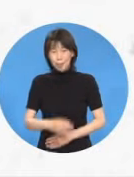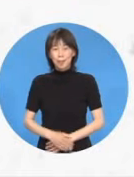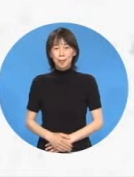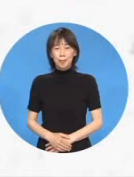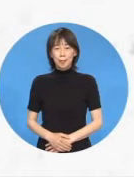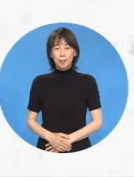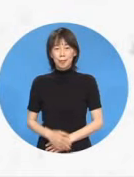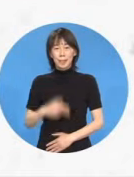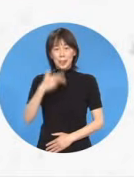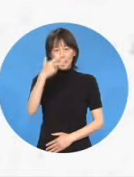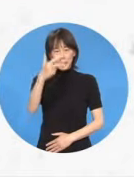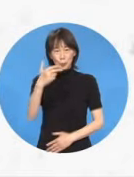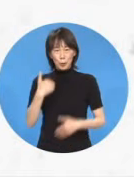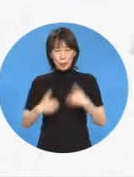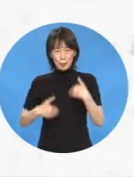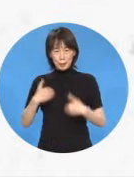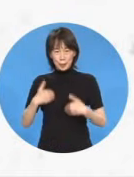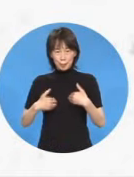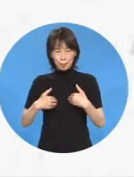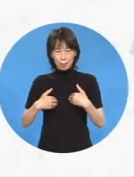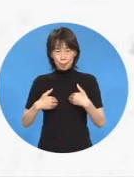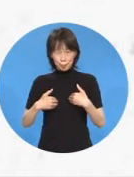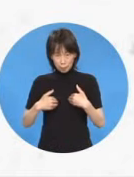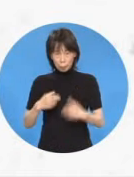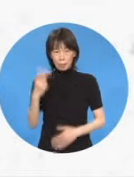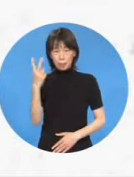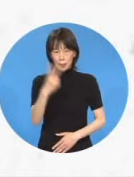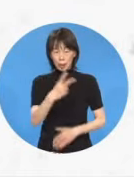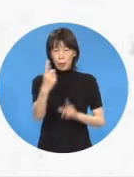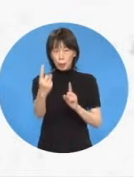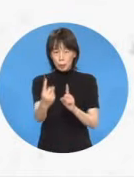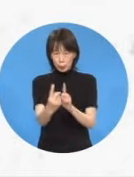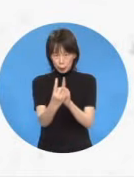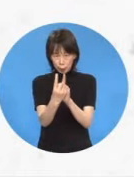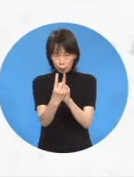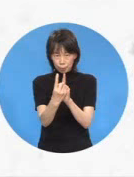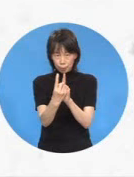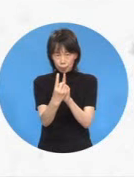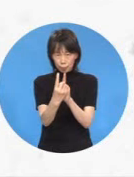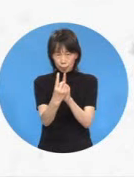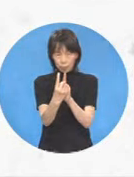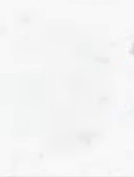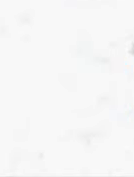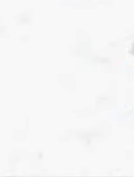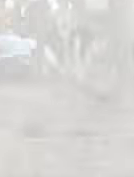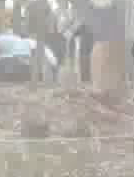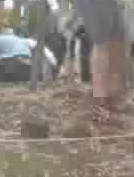ます来週もお楽しみにそれではまたお会いし